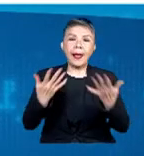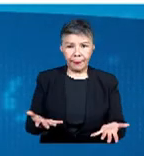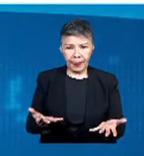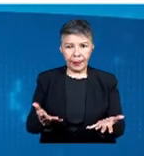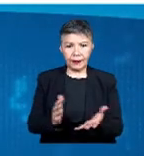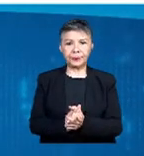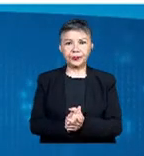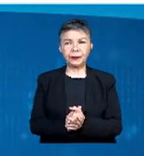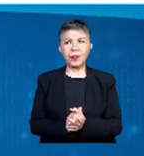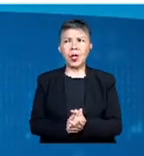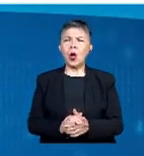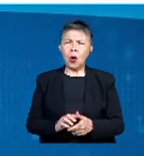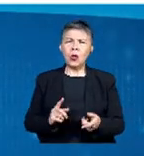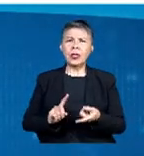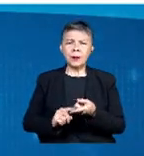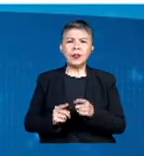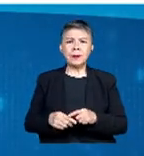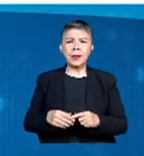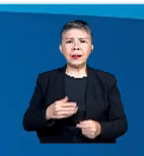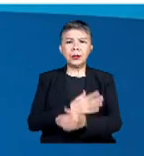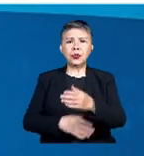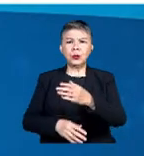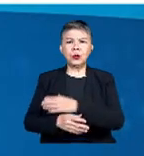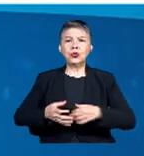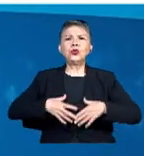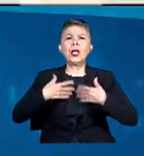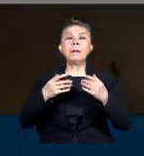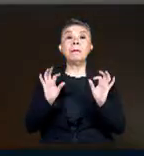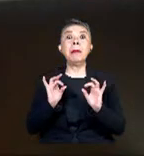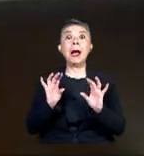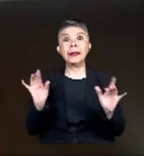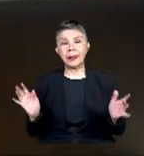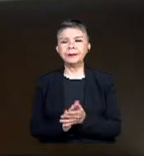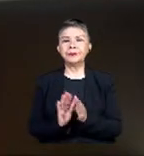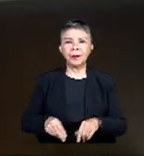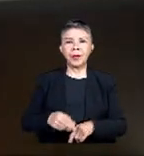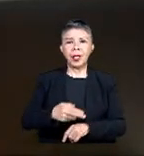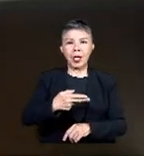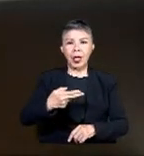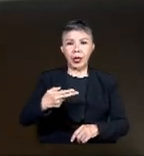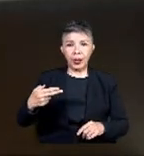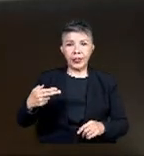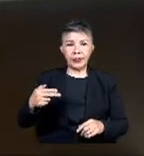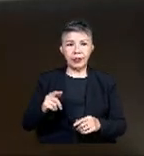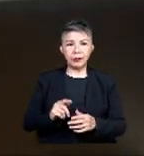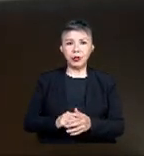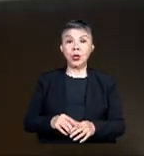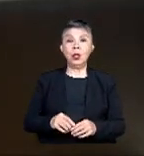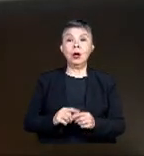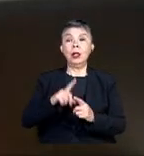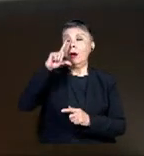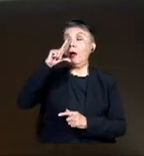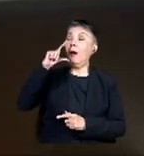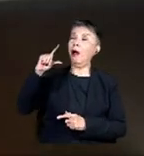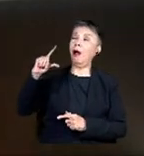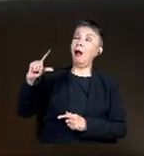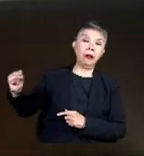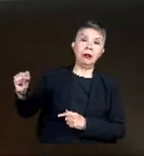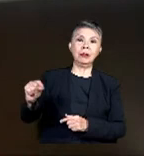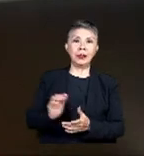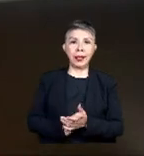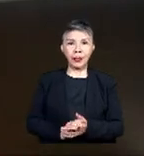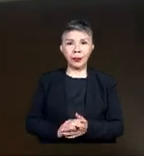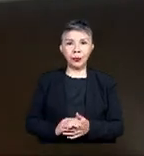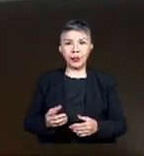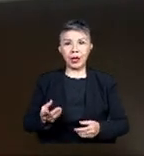Kalau apa yang mereka curhatkan, memang Indonesia jujur masih jauh dari lingkungan